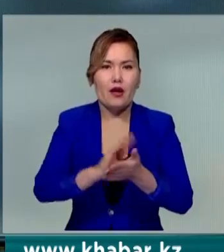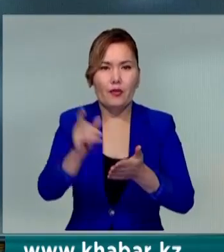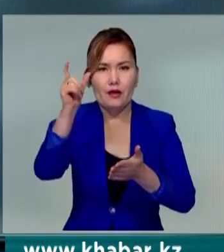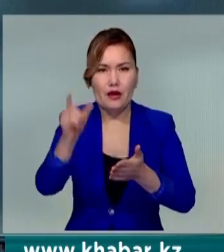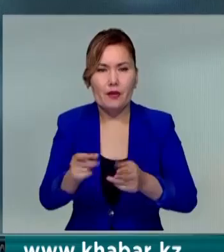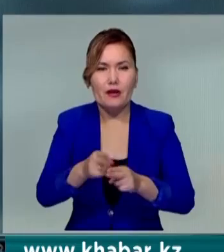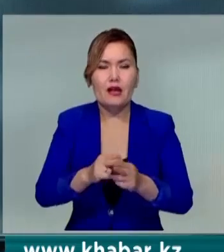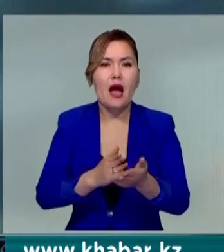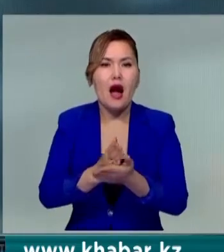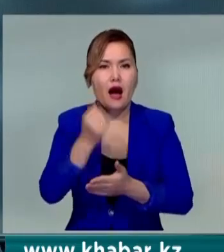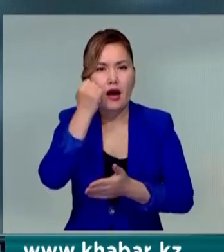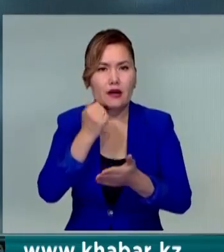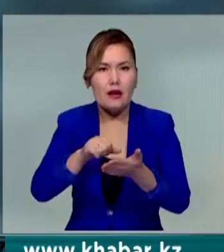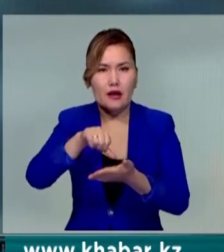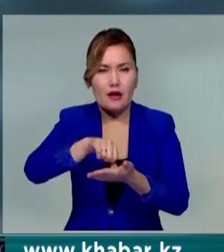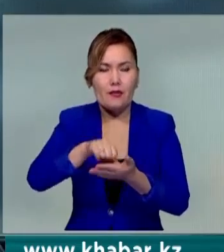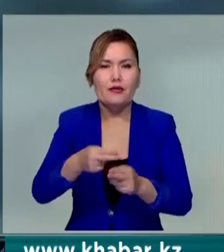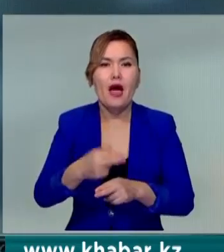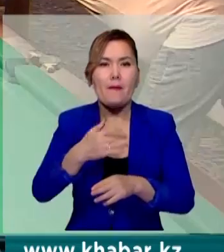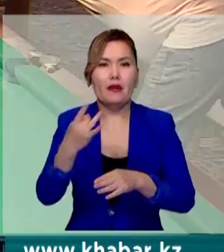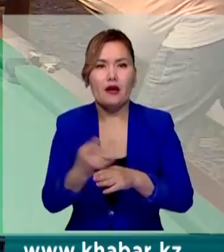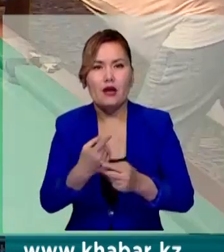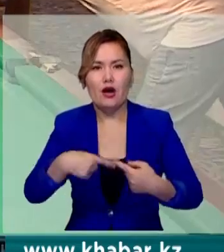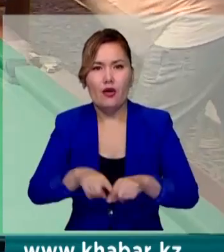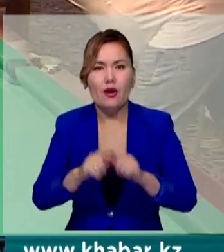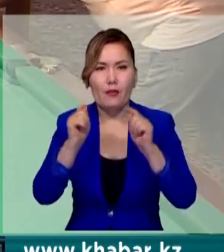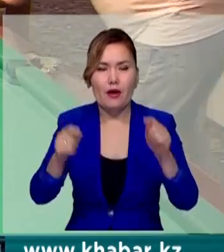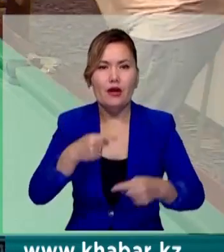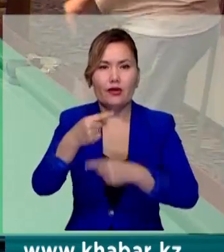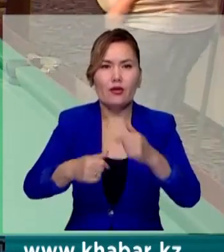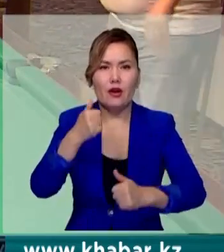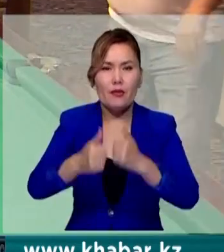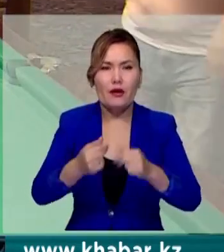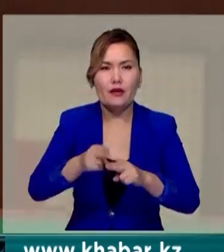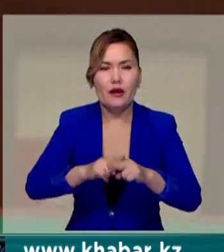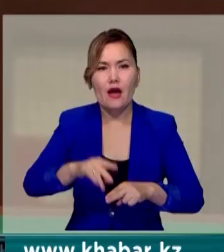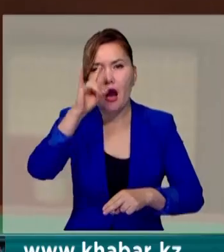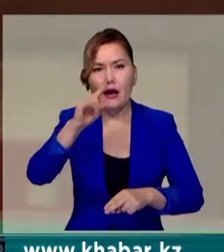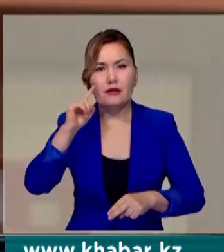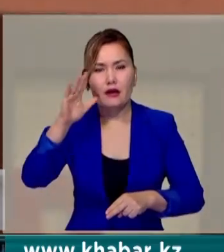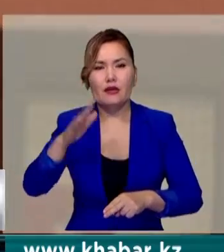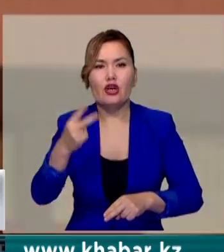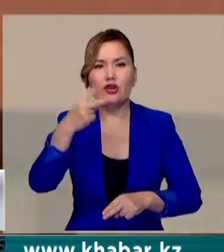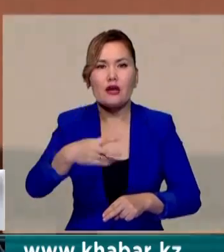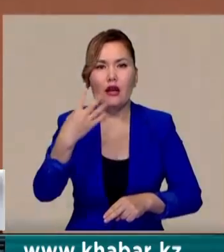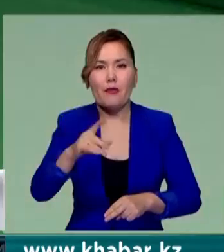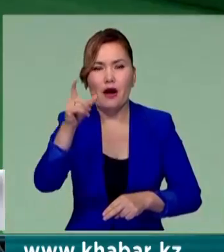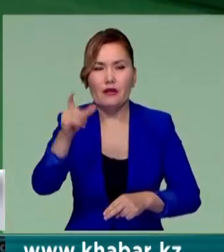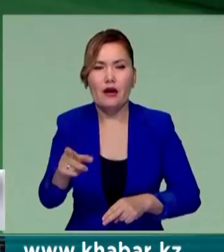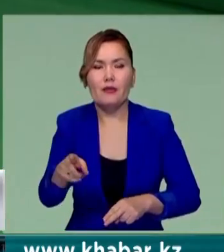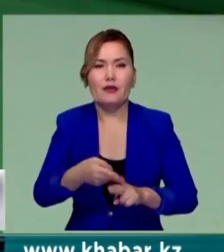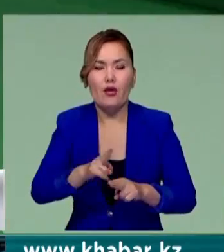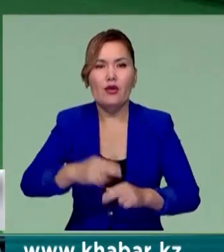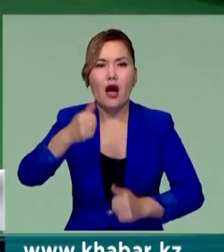ақпарат айдынының ардагерлері қатысты. 5-ші мәрте ұйымдастырылған дәстүрлі додада есімі елге таныс 24 азамат бақ